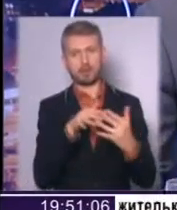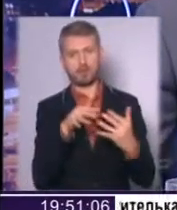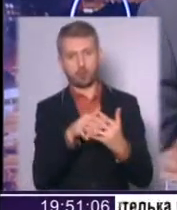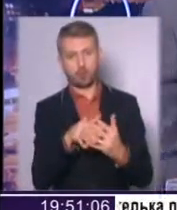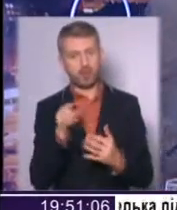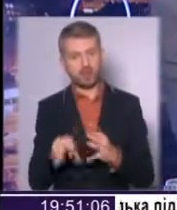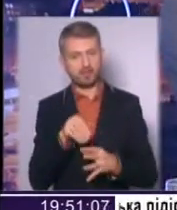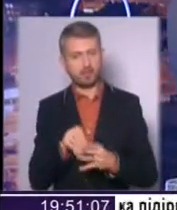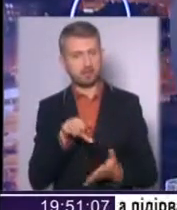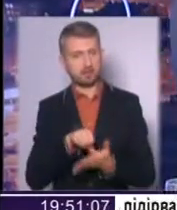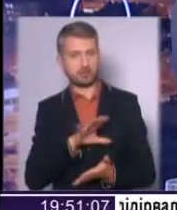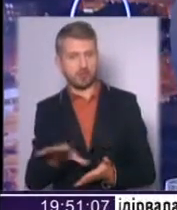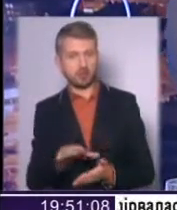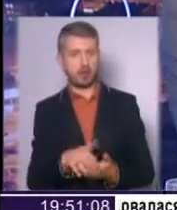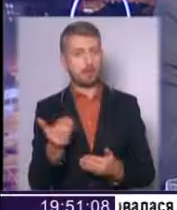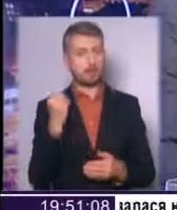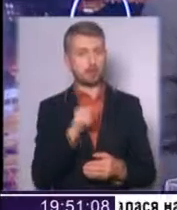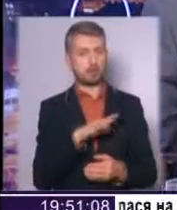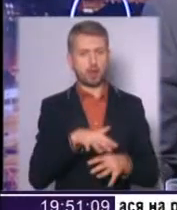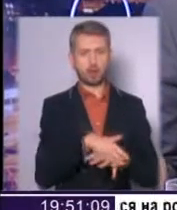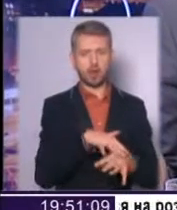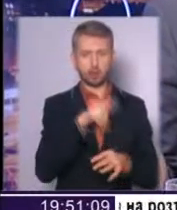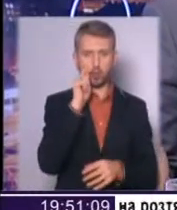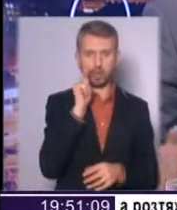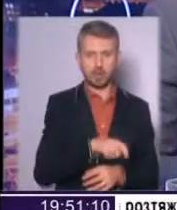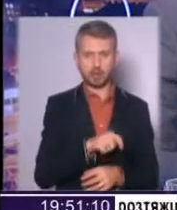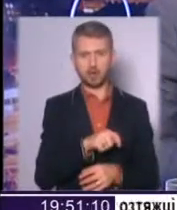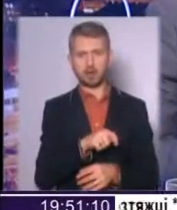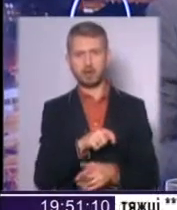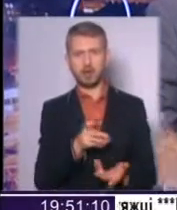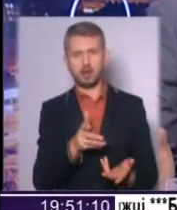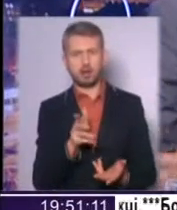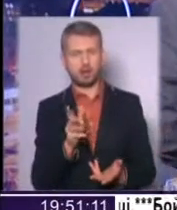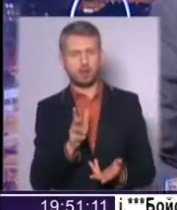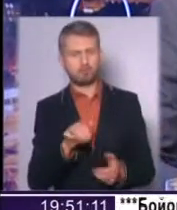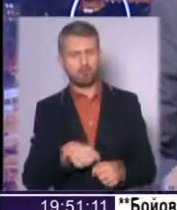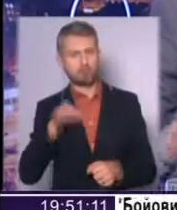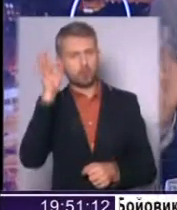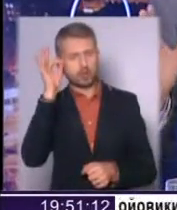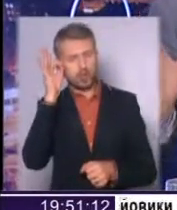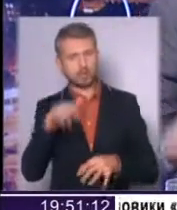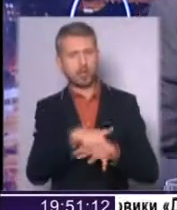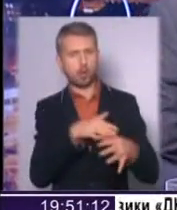– це новостворені проекти, тобто які створені разово під вибори, які у себе вичерпують, там,